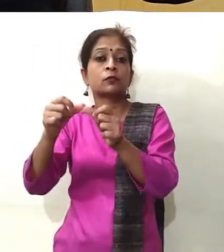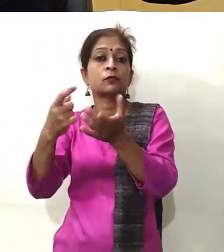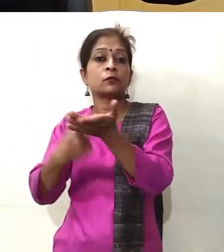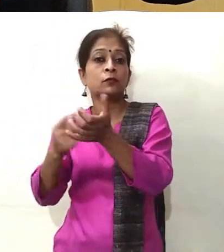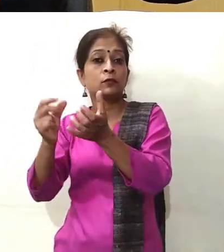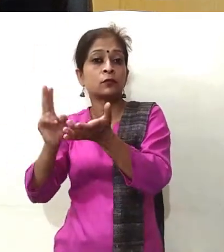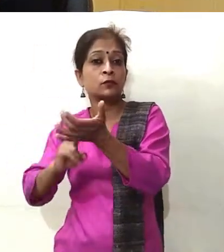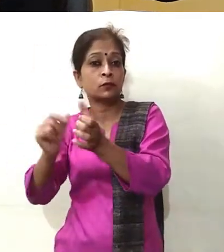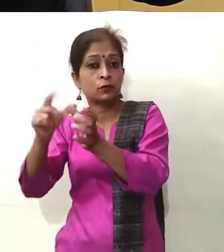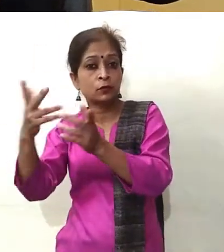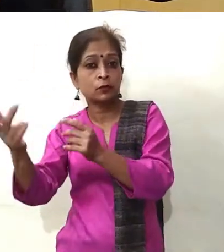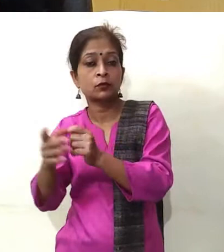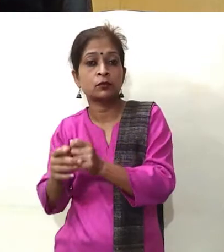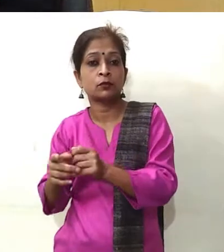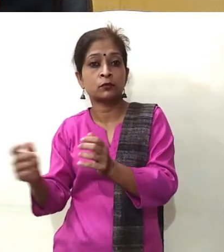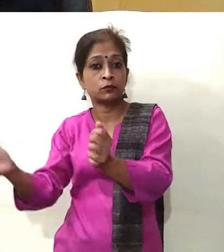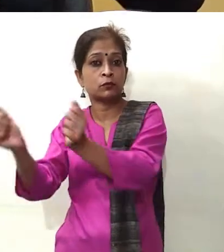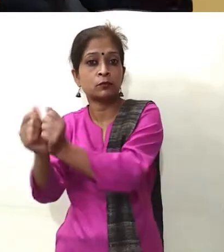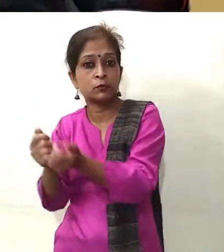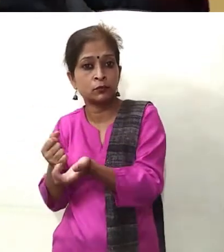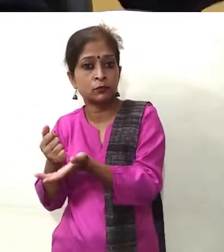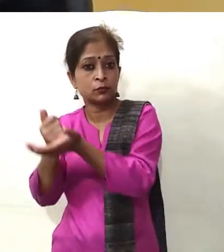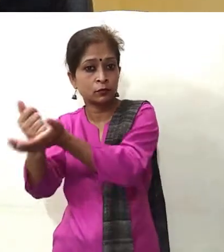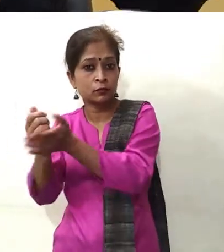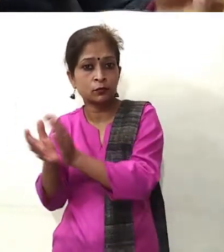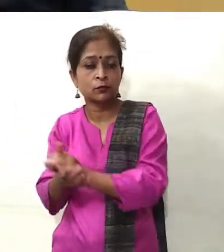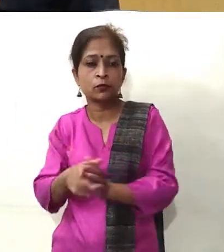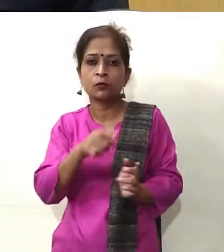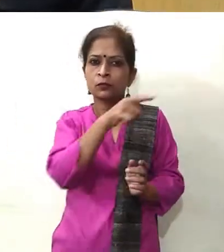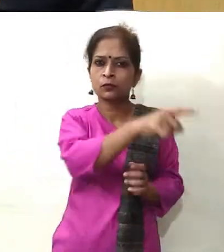मद्र नरेश, जैसे कृष्ण अर्जुन को हमेशा